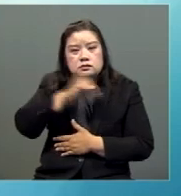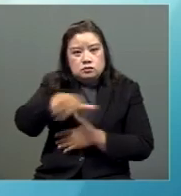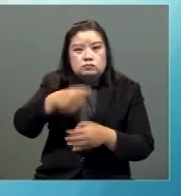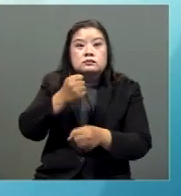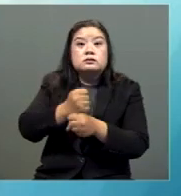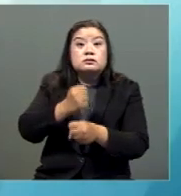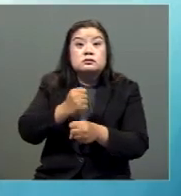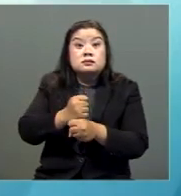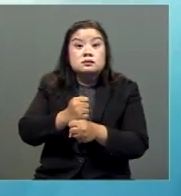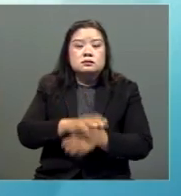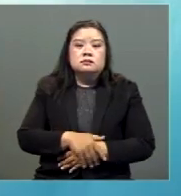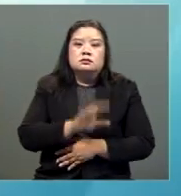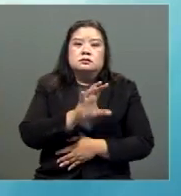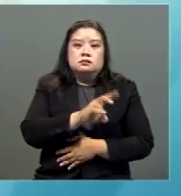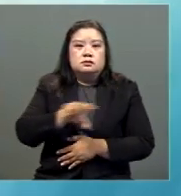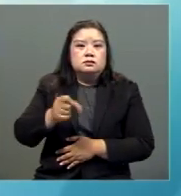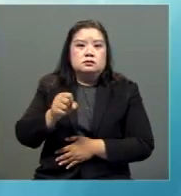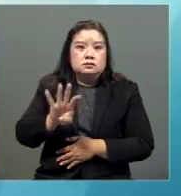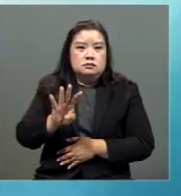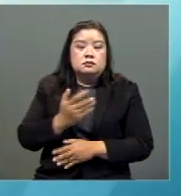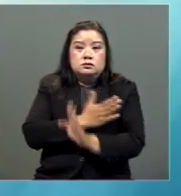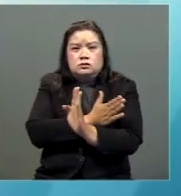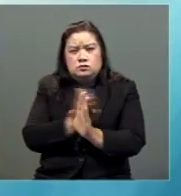แต่ผมก็น่าจะดีขึ้นเรื่อยๆแต่นี่เป็นผลของการที่พี่น้องพวกเราทำงานกันมาช่วงของ7-14วันก่อนก็เลยทำให้ภาพนี้เกิดขึ้น